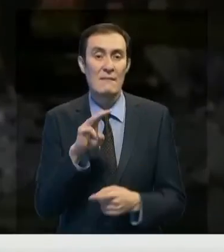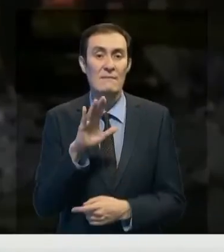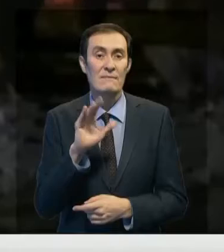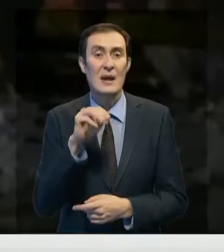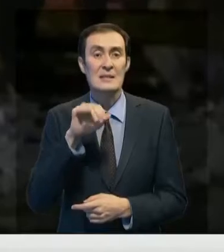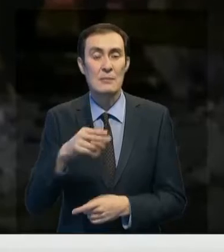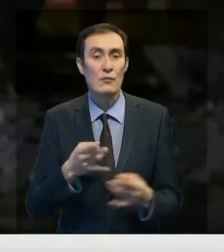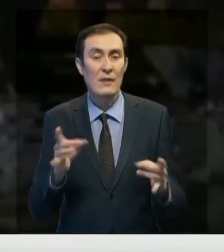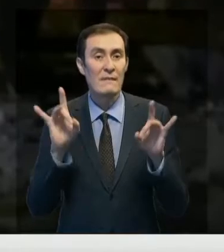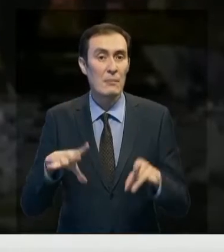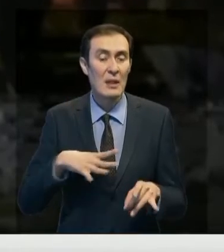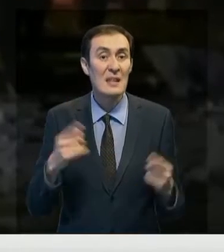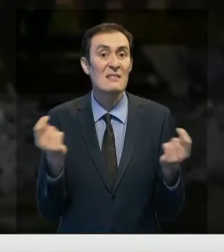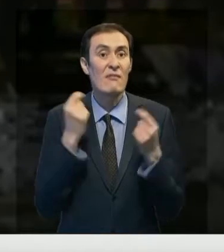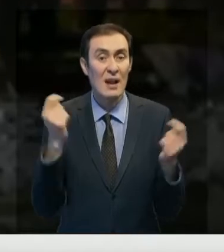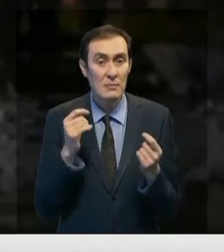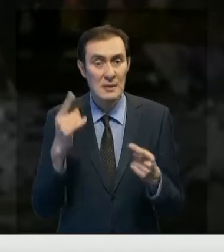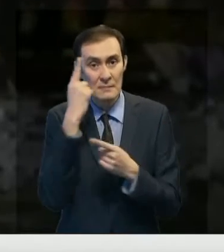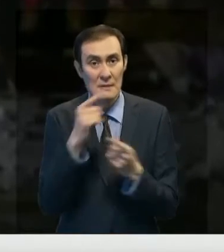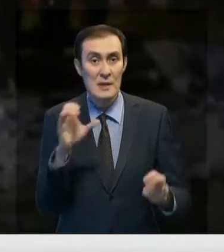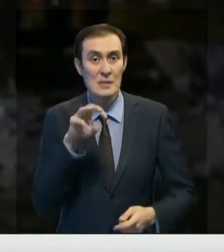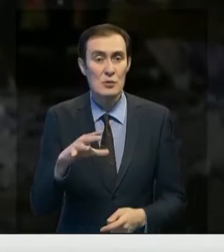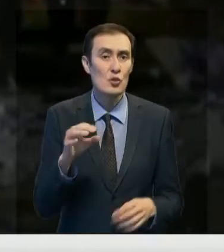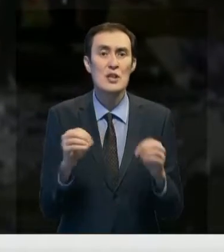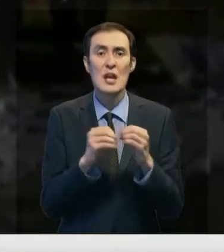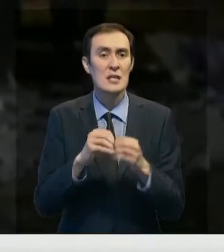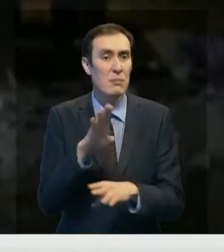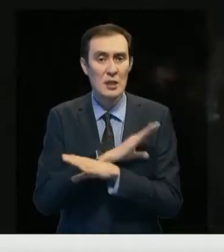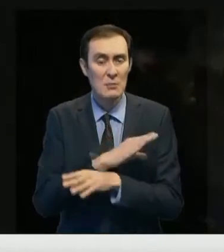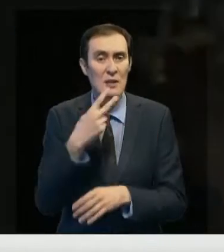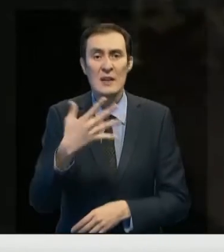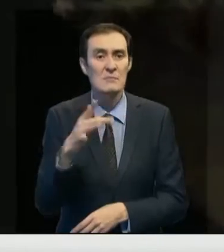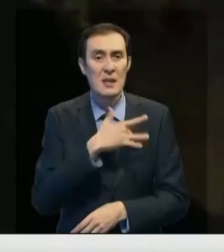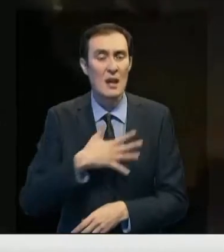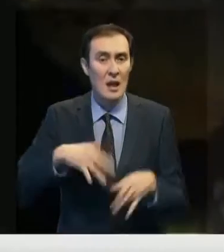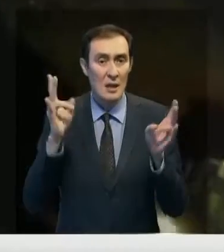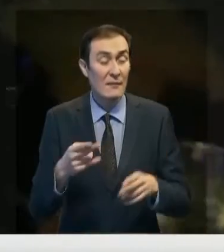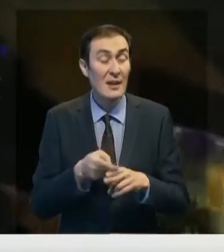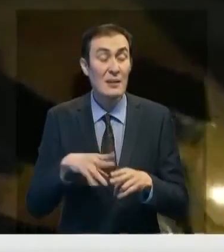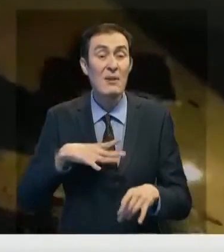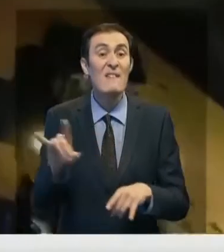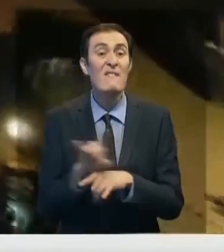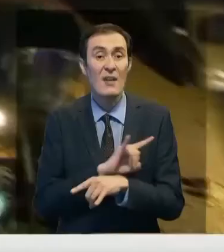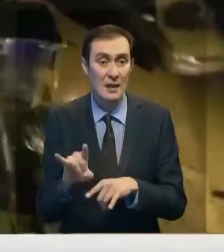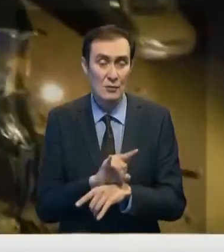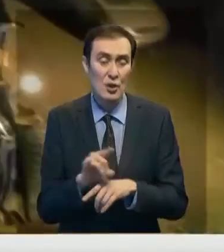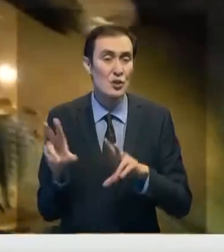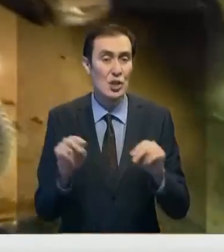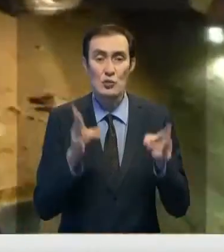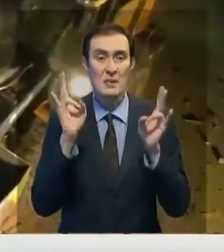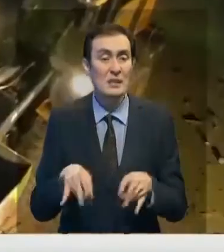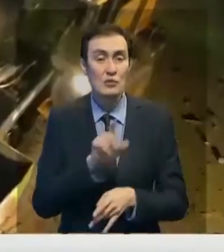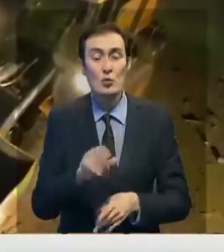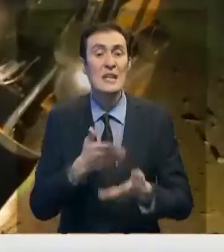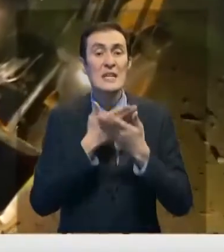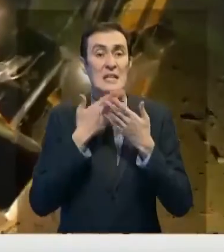сообщения о том, что в кафе проводилась свадьба. В СМС говорилось о 10 погибших и 25 раненых. Это оказалось фейком. К счастью, никто не пострадал.